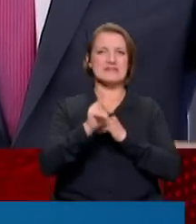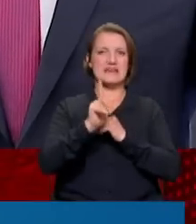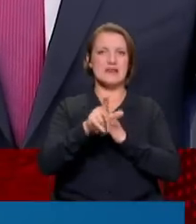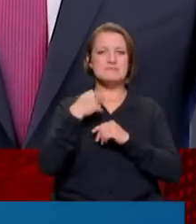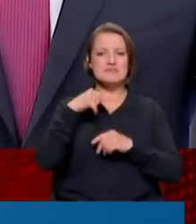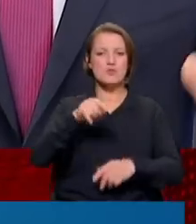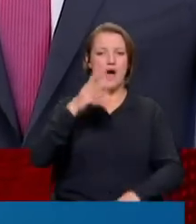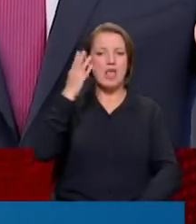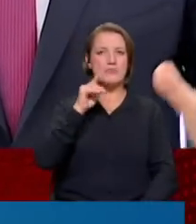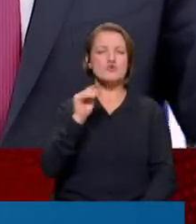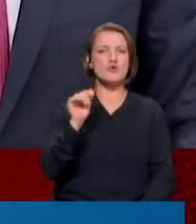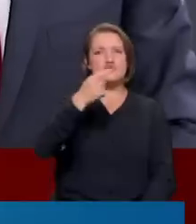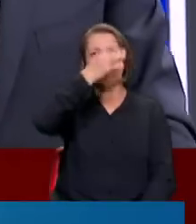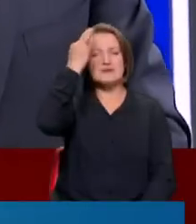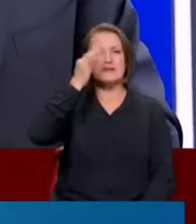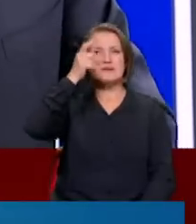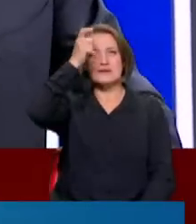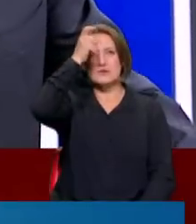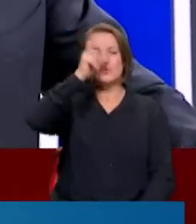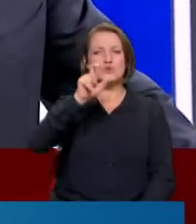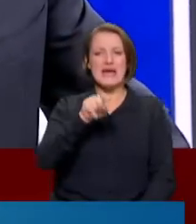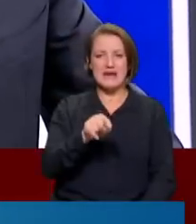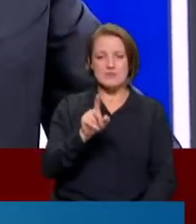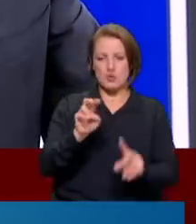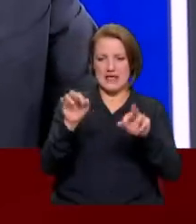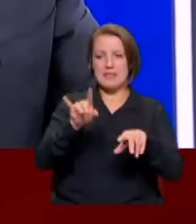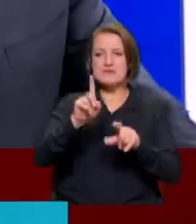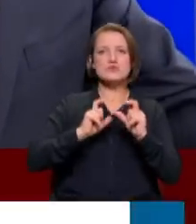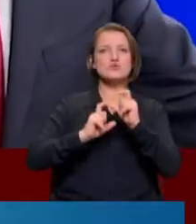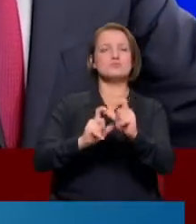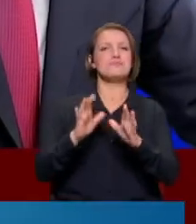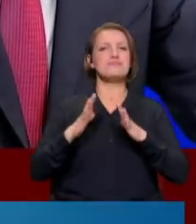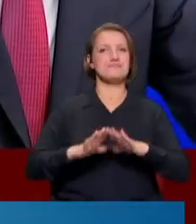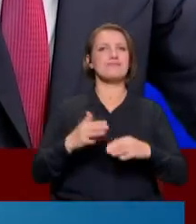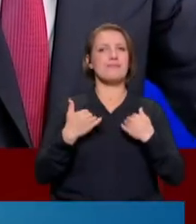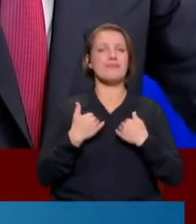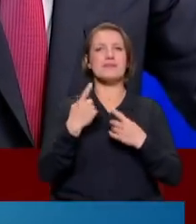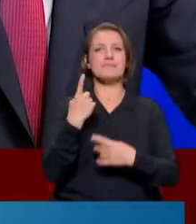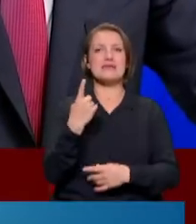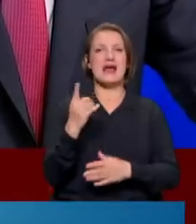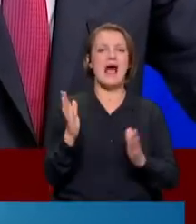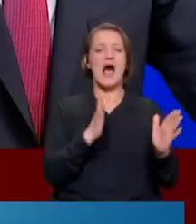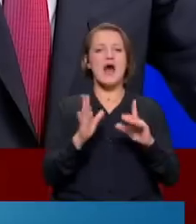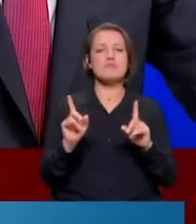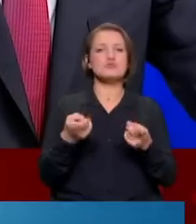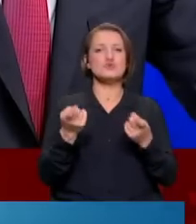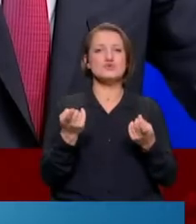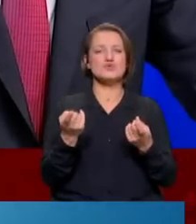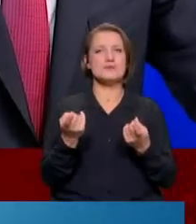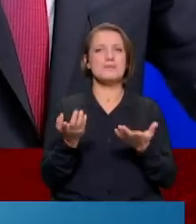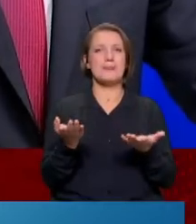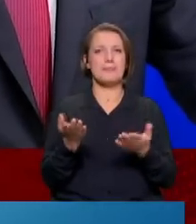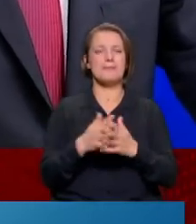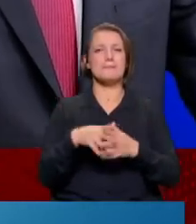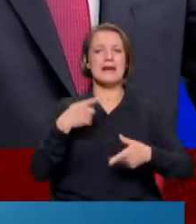çok şanslıyız Türkiye'ye konuyu getirdiniz bir soru sorabilir miyim şimdi bir Eee arabuluculukla ilgili bir iddiamız